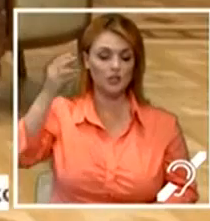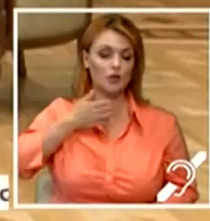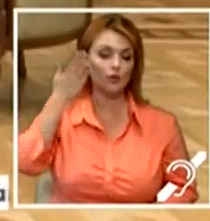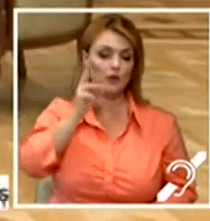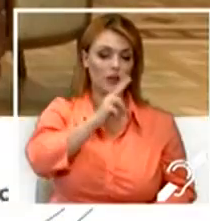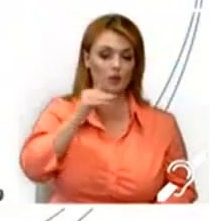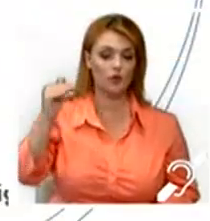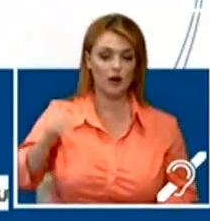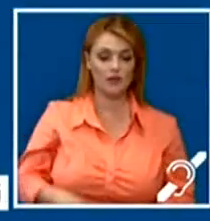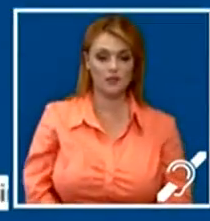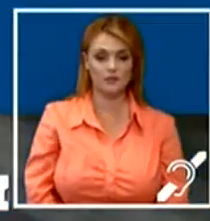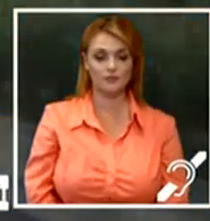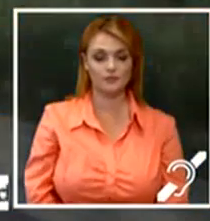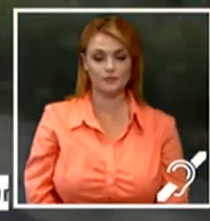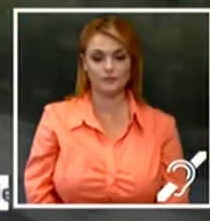Iohannis.